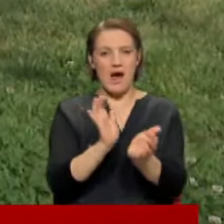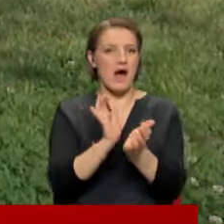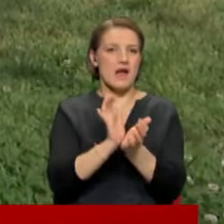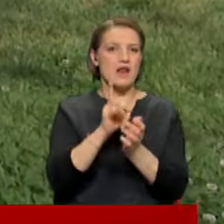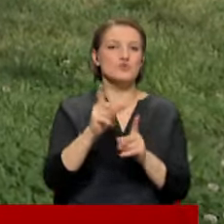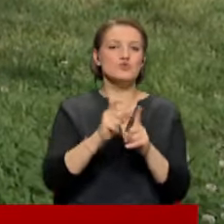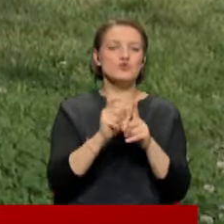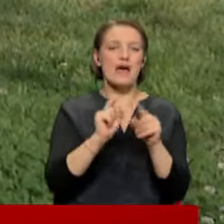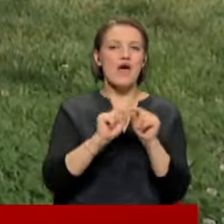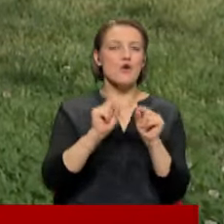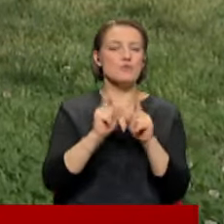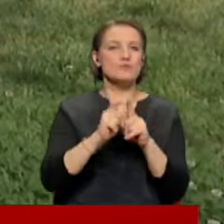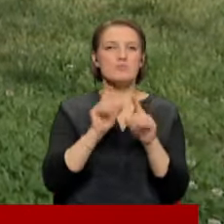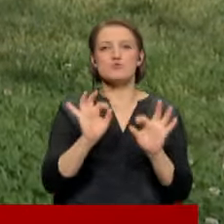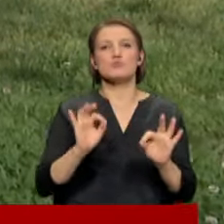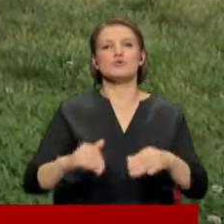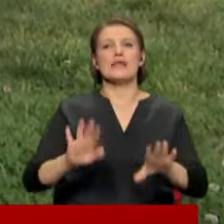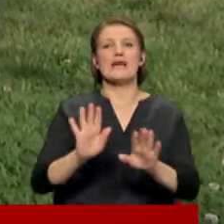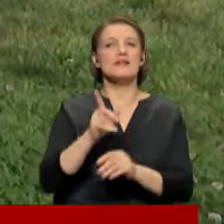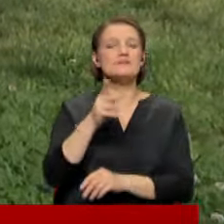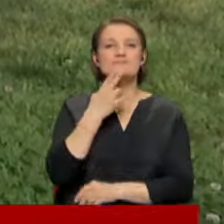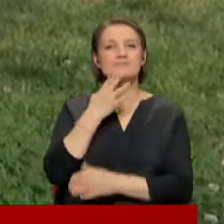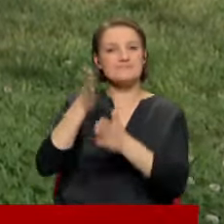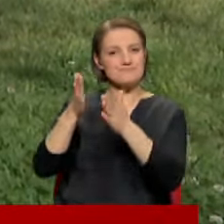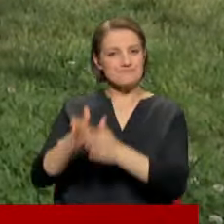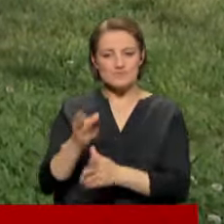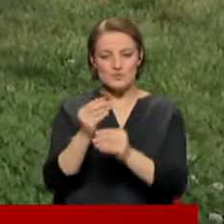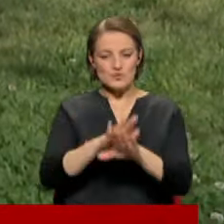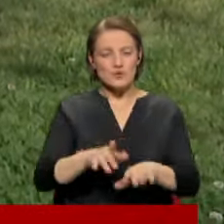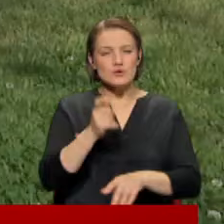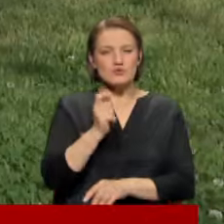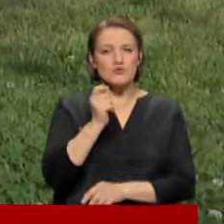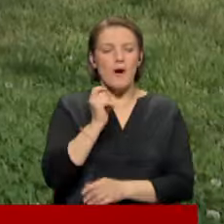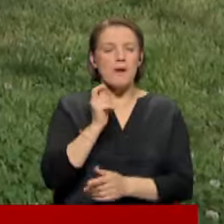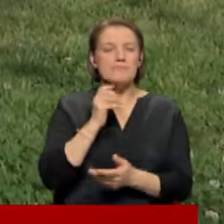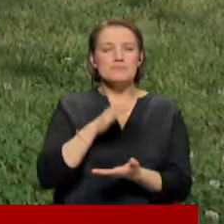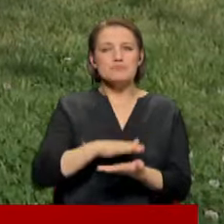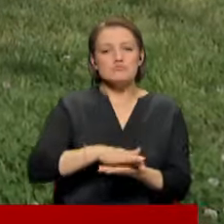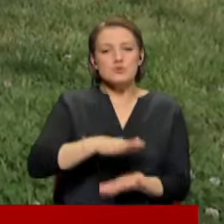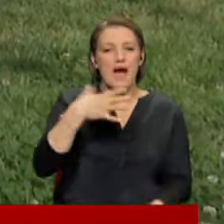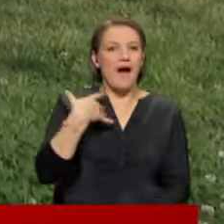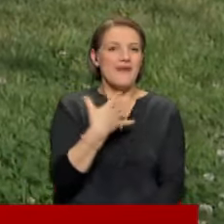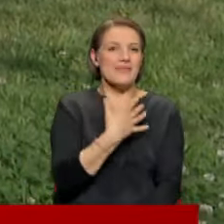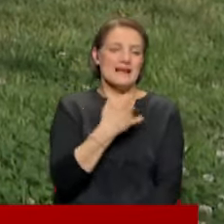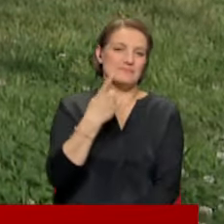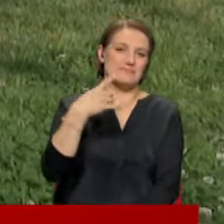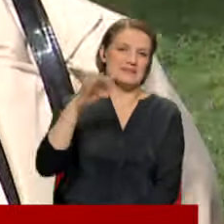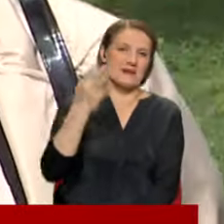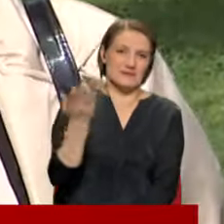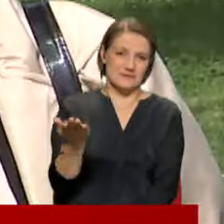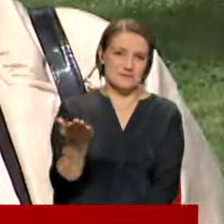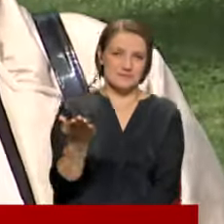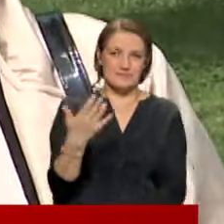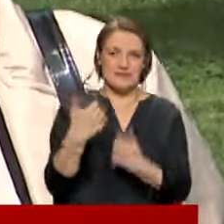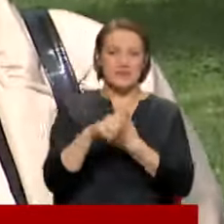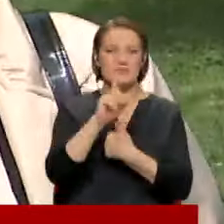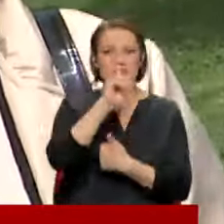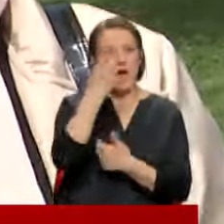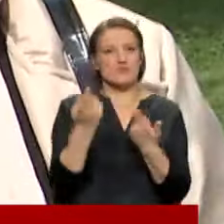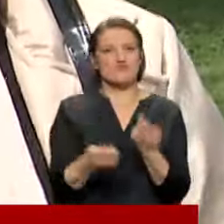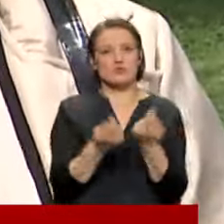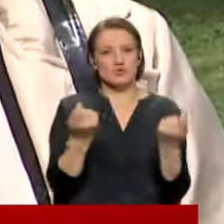bu mümkün değil Ayfer Omay da çocuklarını zor şartlarda büyüten annelerden Sadece biri eşim tek